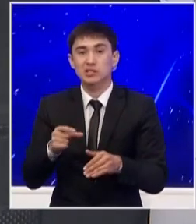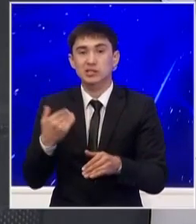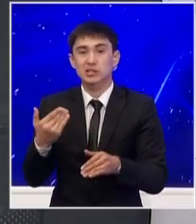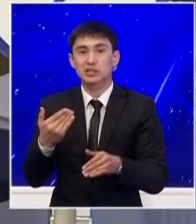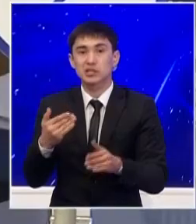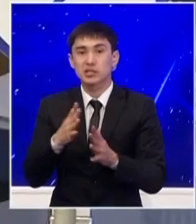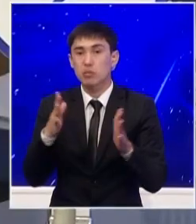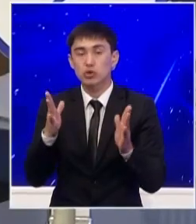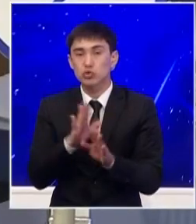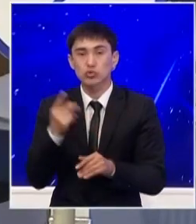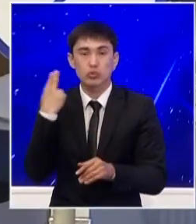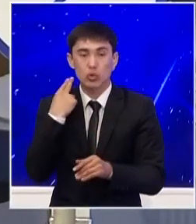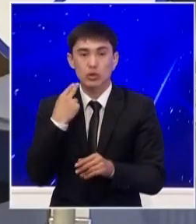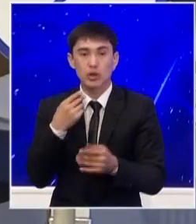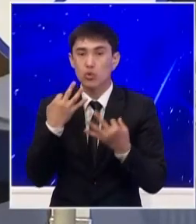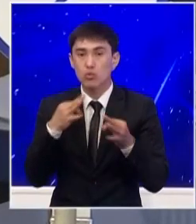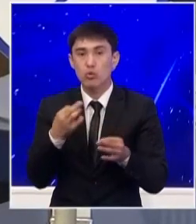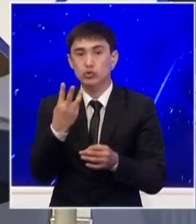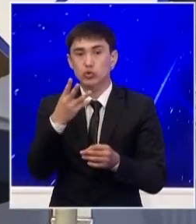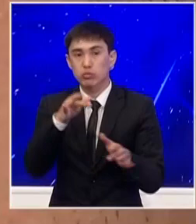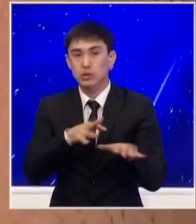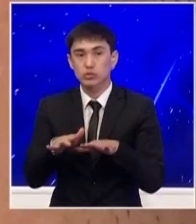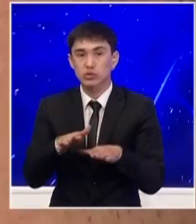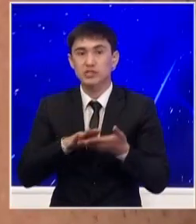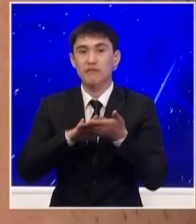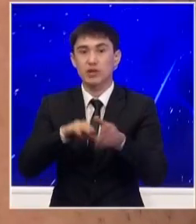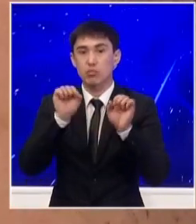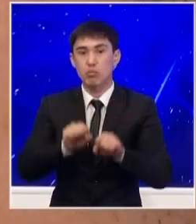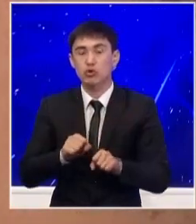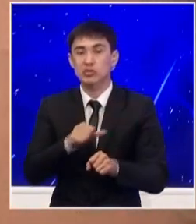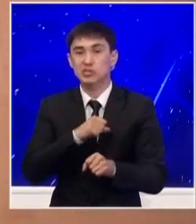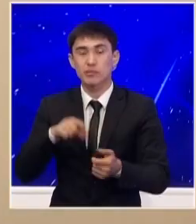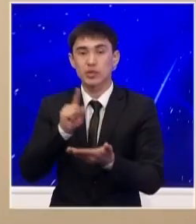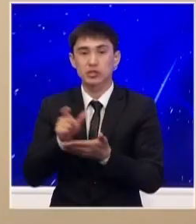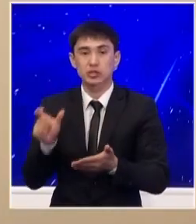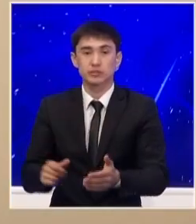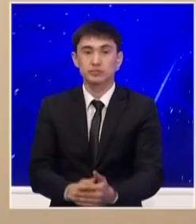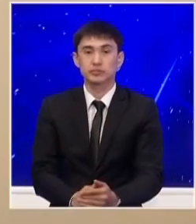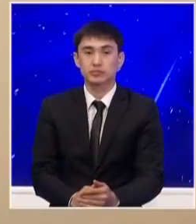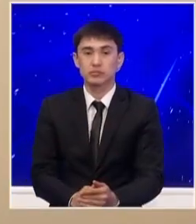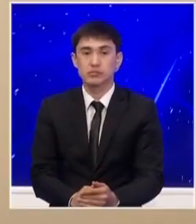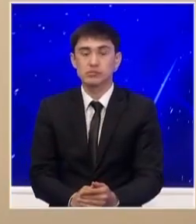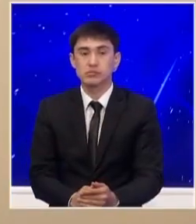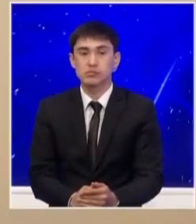относительно небольшой суммой долга. На любую из 3 процедур заявление подать может лишь сам должник.